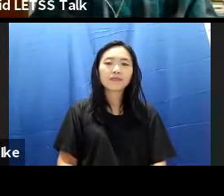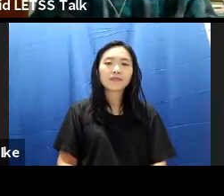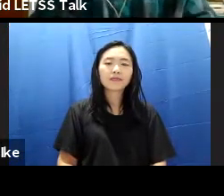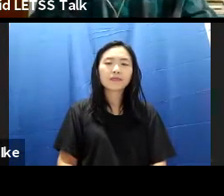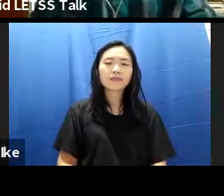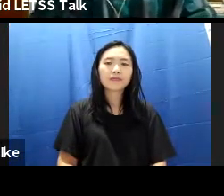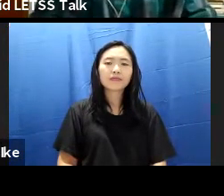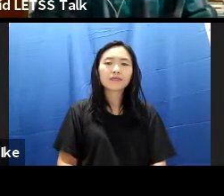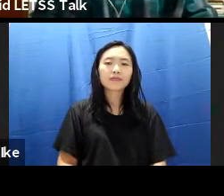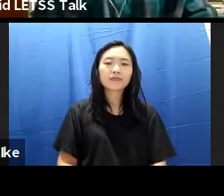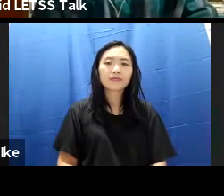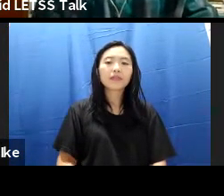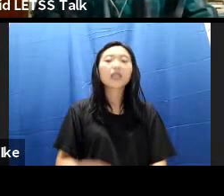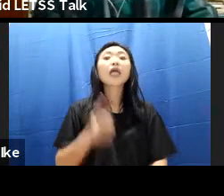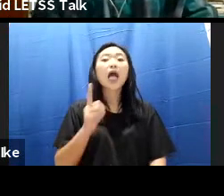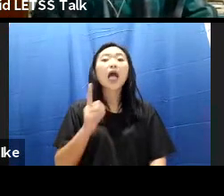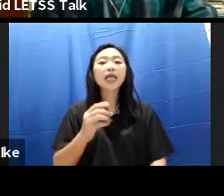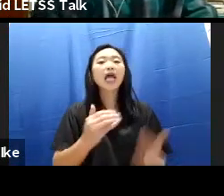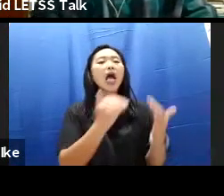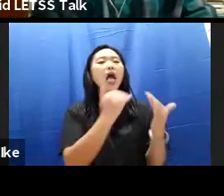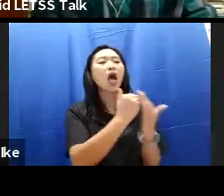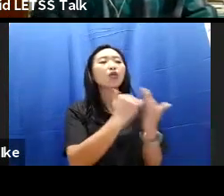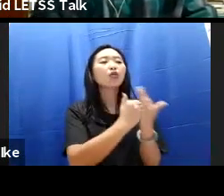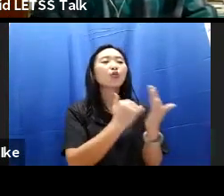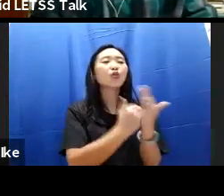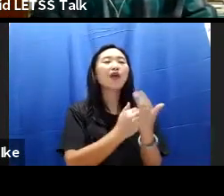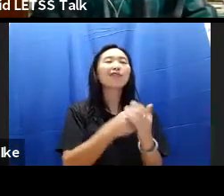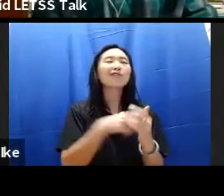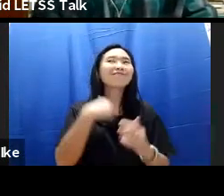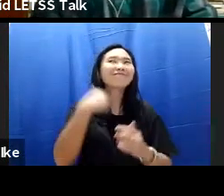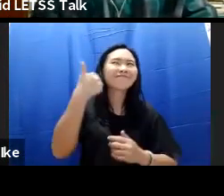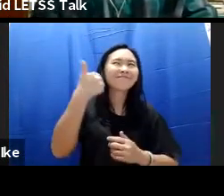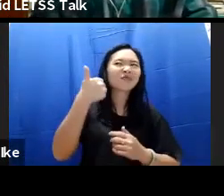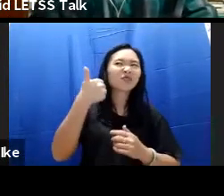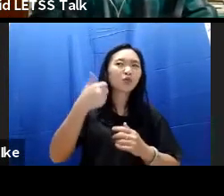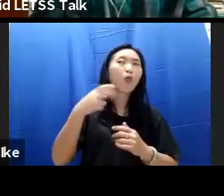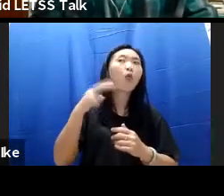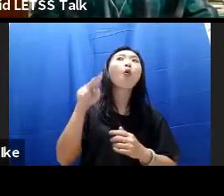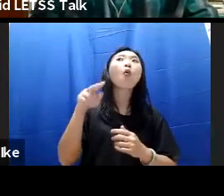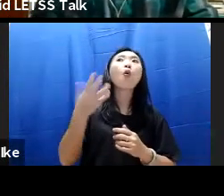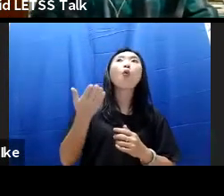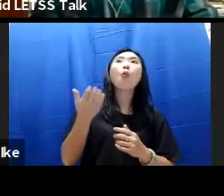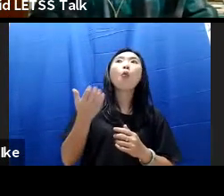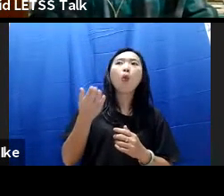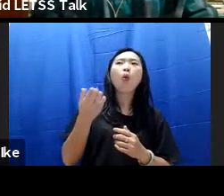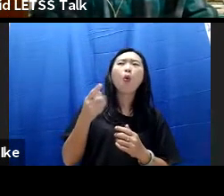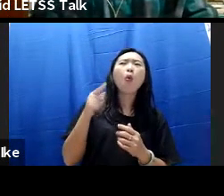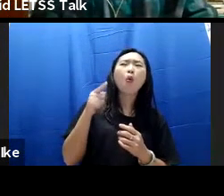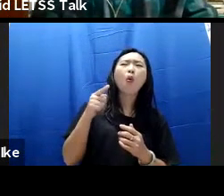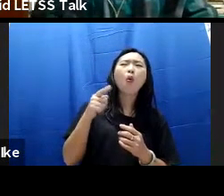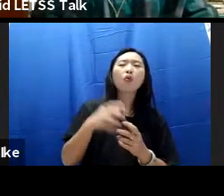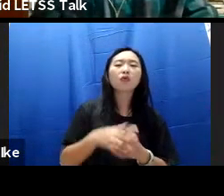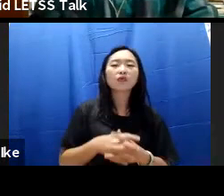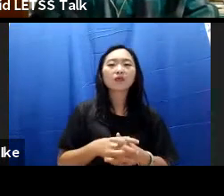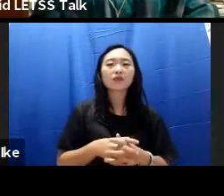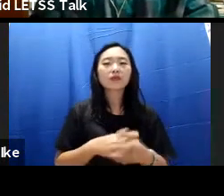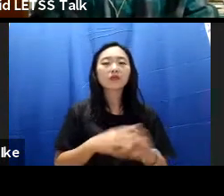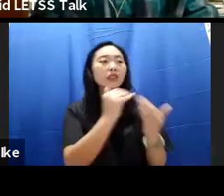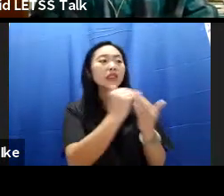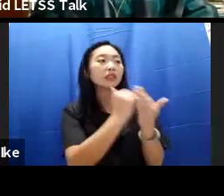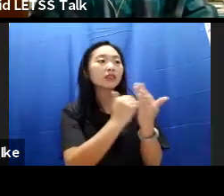yang menarik sih kalau ditelusuri lebih lanjut. Jadi kan kita tahu sistem di akademi itu sangat neoliberal ya.